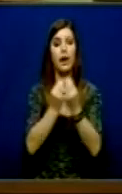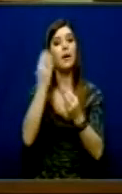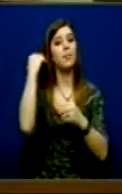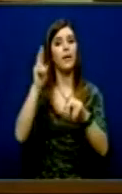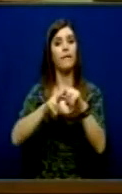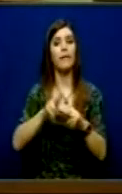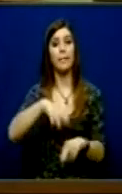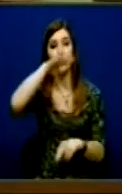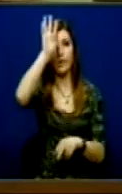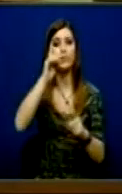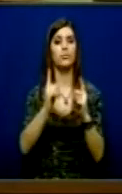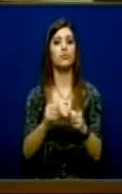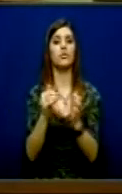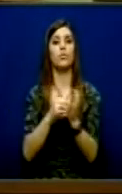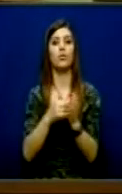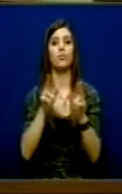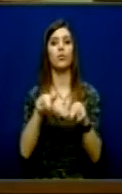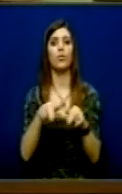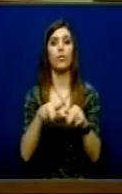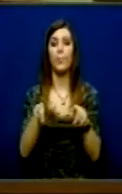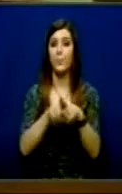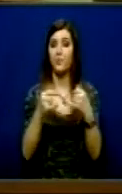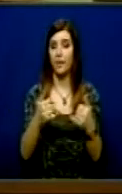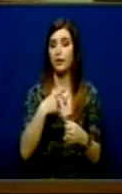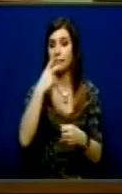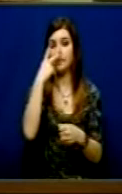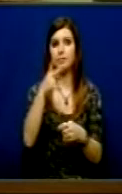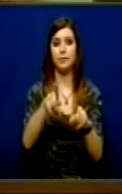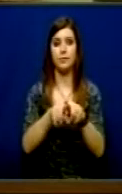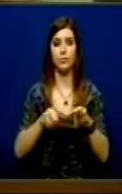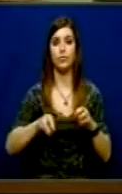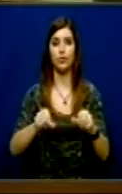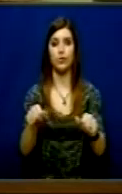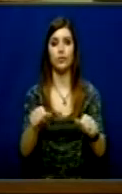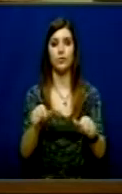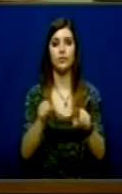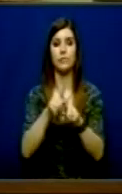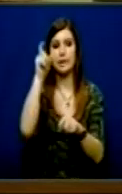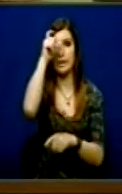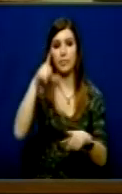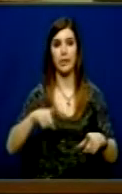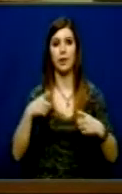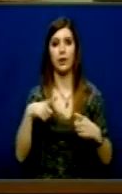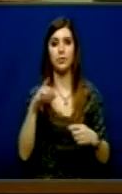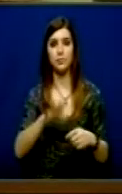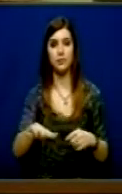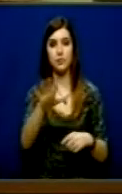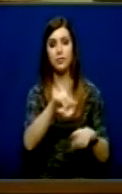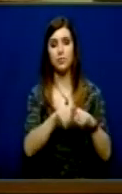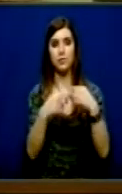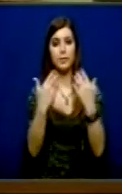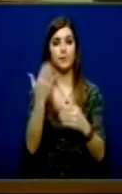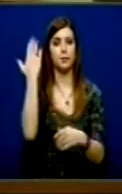Miloševićit në lidhje me pronën. Ta zëm nga njëra anë toka ndërmarrje shoqërore bujqësore në zonat e banuara me sërb dhënë qytetarëve sërb në